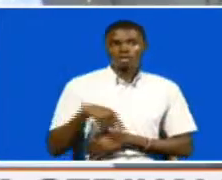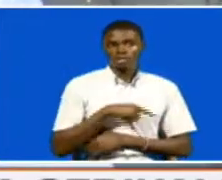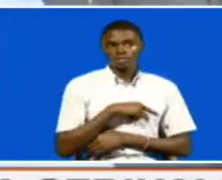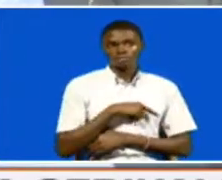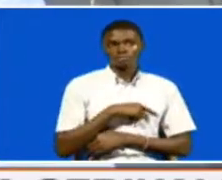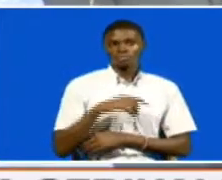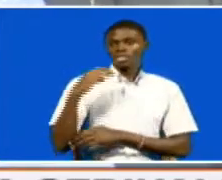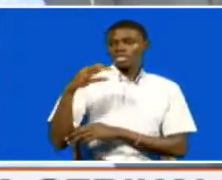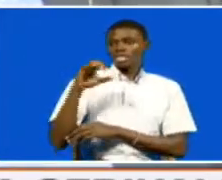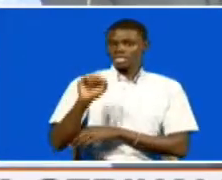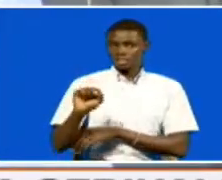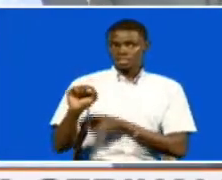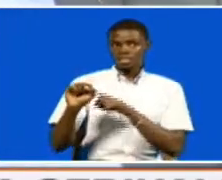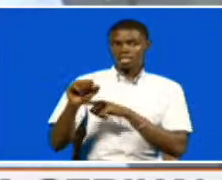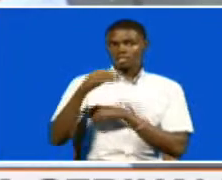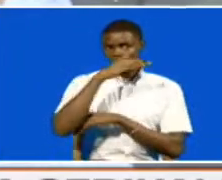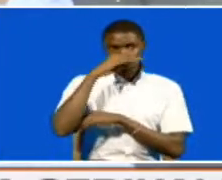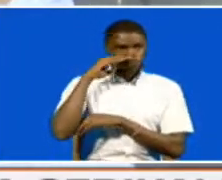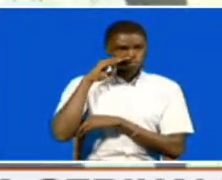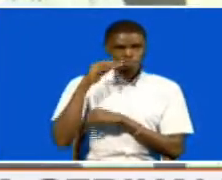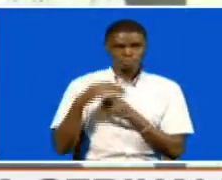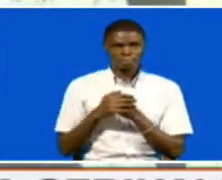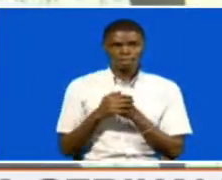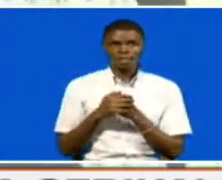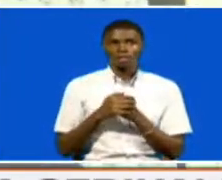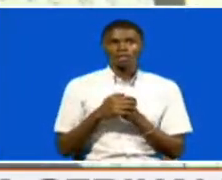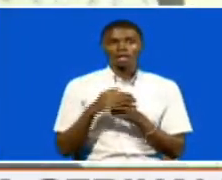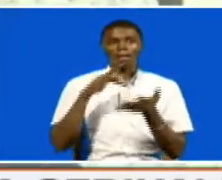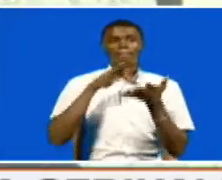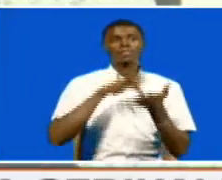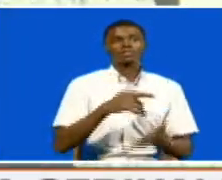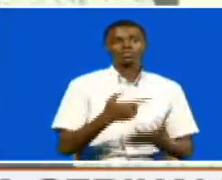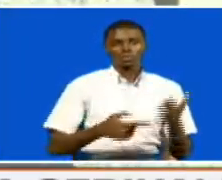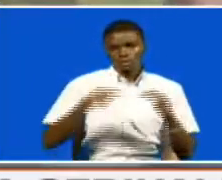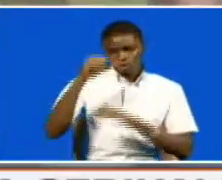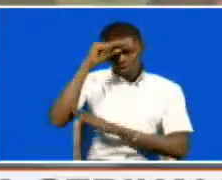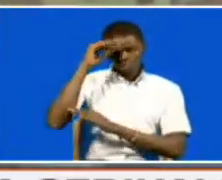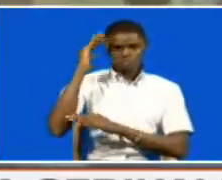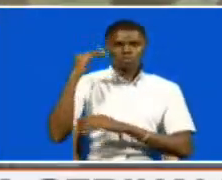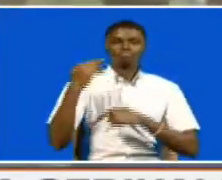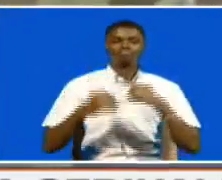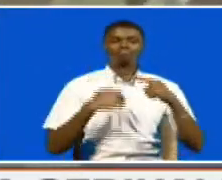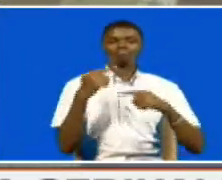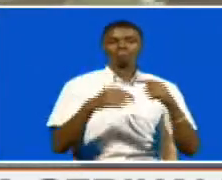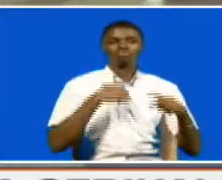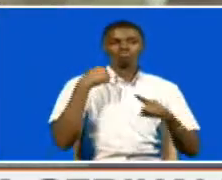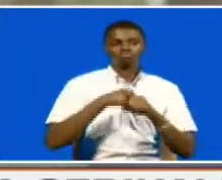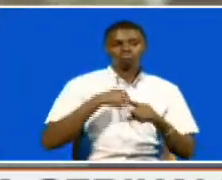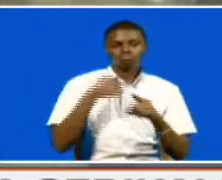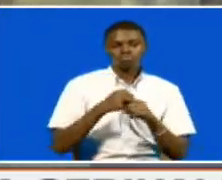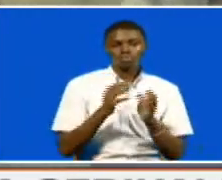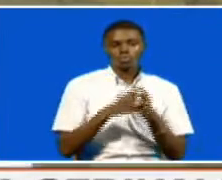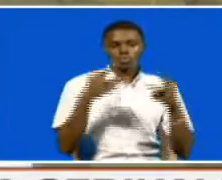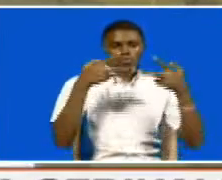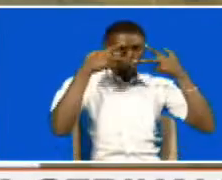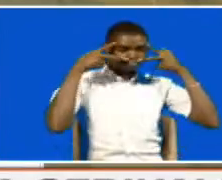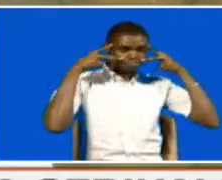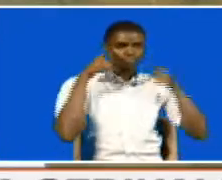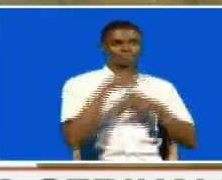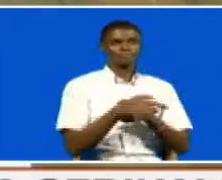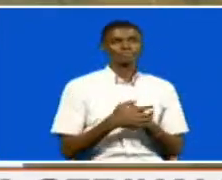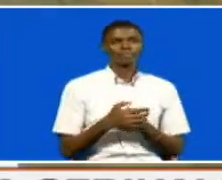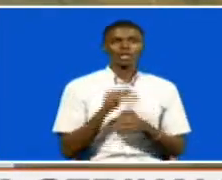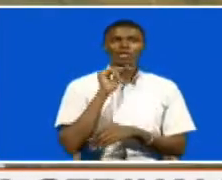hayo, waziri mwandamizi Musalia Mudavadi amesisitiza kuwa serikali itaendelea kupambana na majangili hao. Kwa